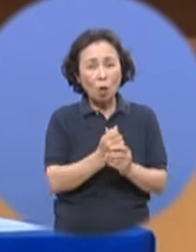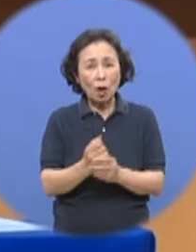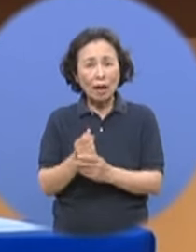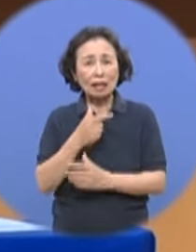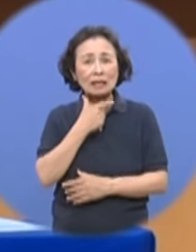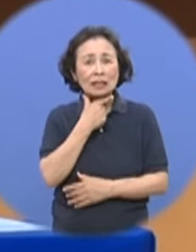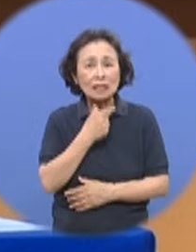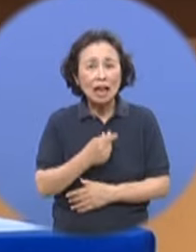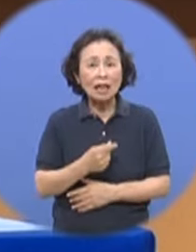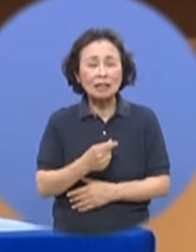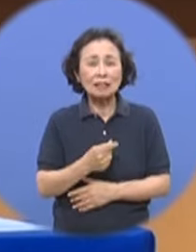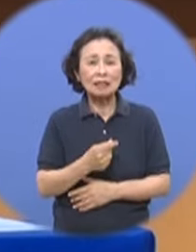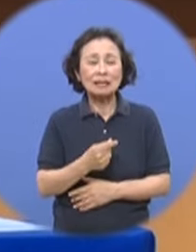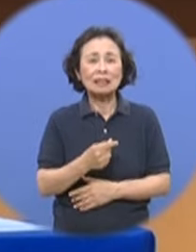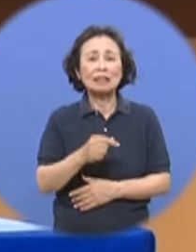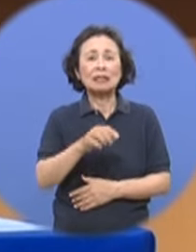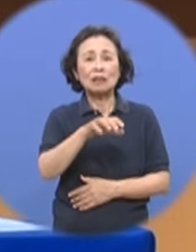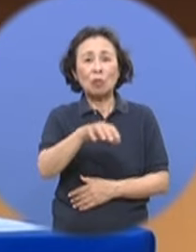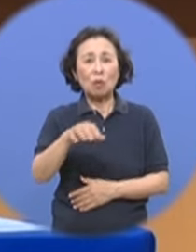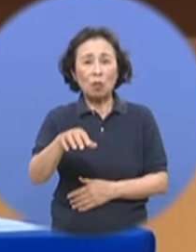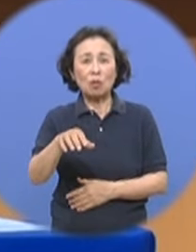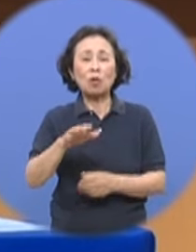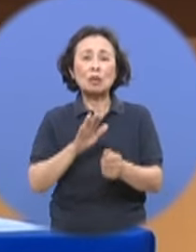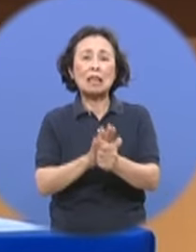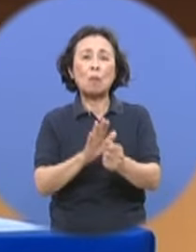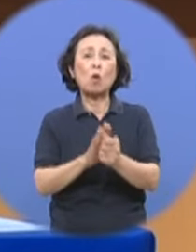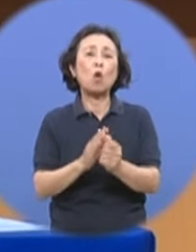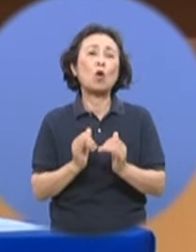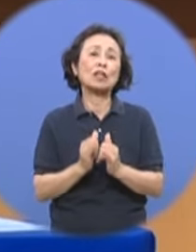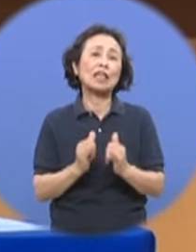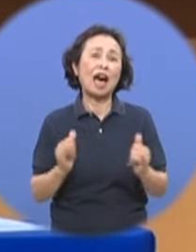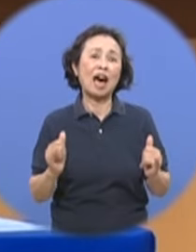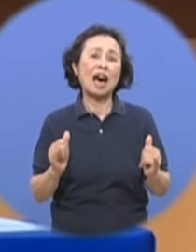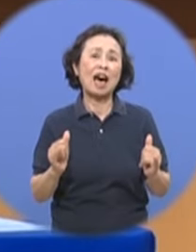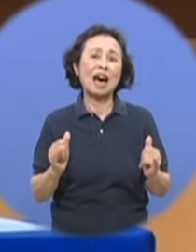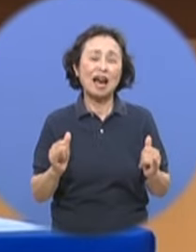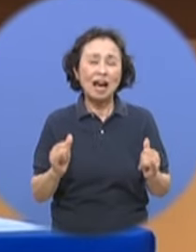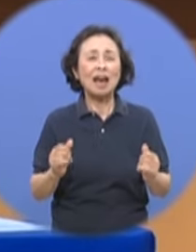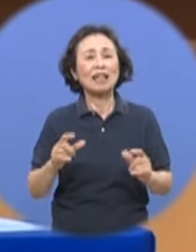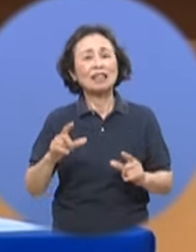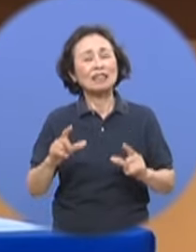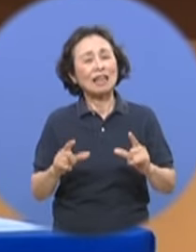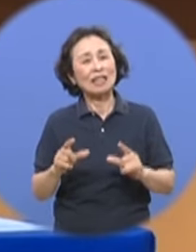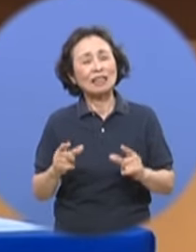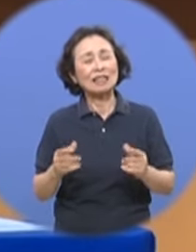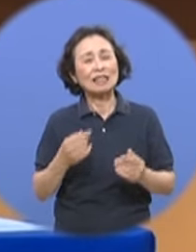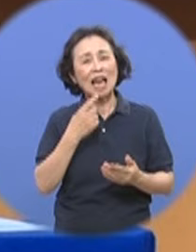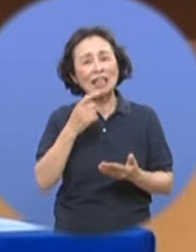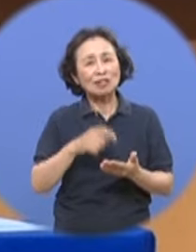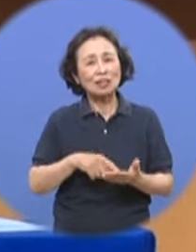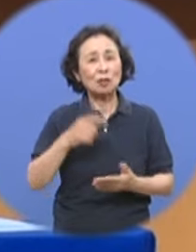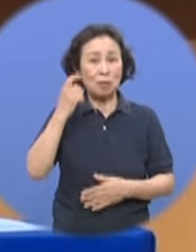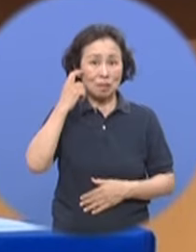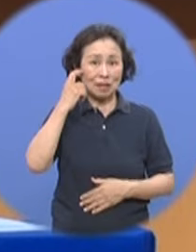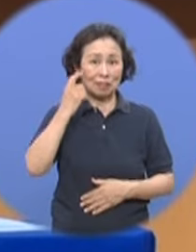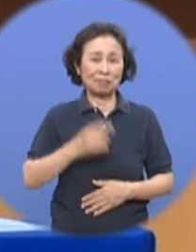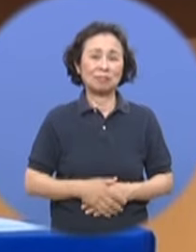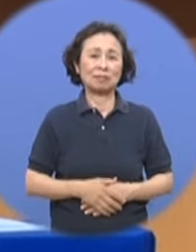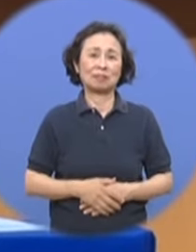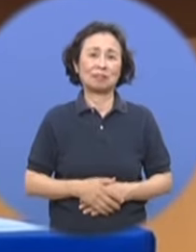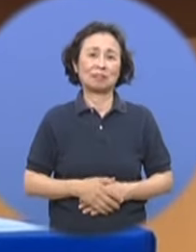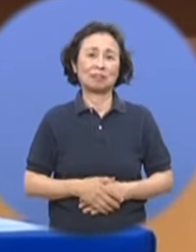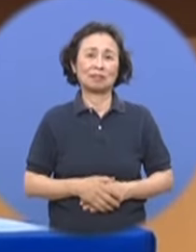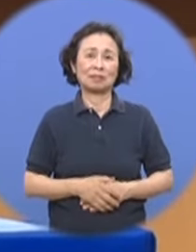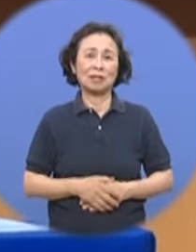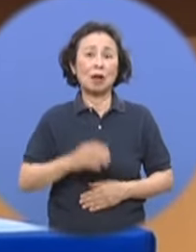食堂がそれぞれ何て言うんですか、サポーターみたいな形に取りやすいのかなとも思いますので、うん、和歌山県